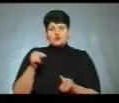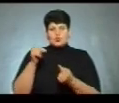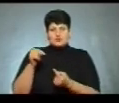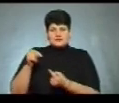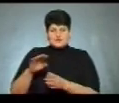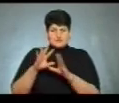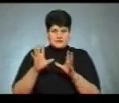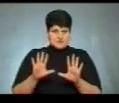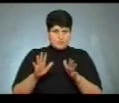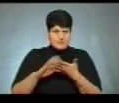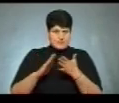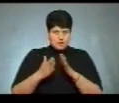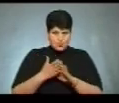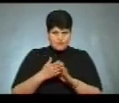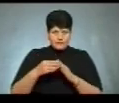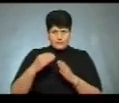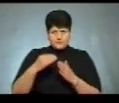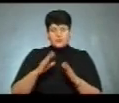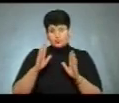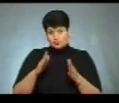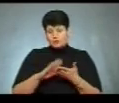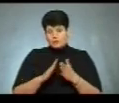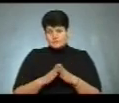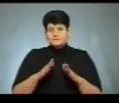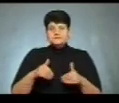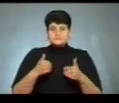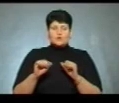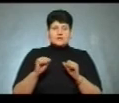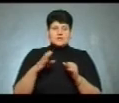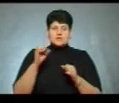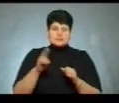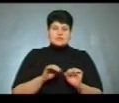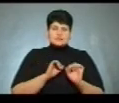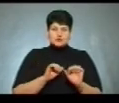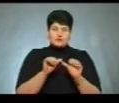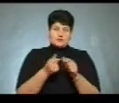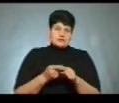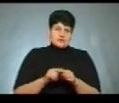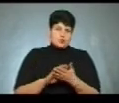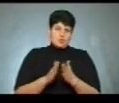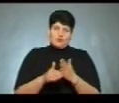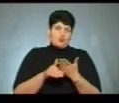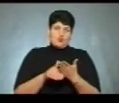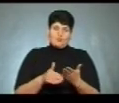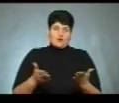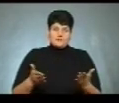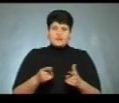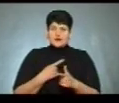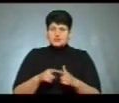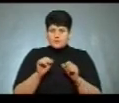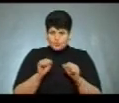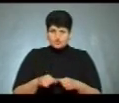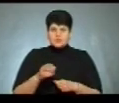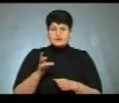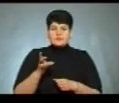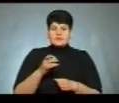підписання угоди, договору, якщо буде досягнений домовленість, звертатися до управління соціального захисту щодо оформлення цієї допомоги. А чи можуть самі няні